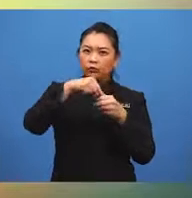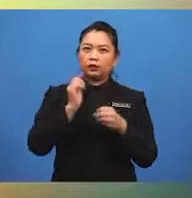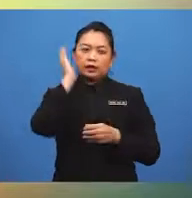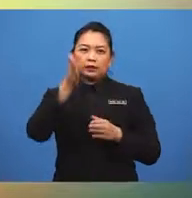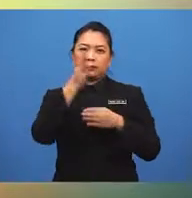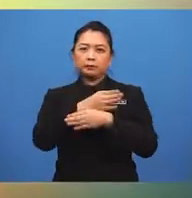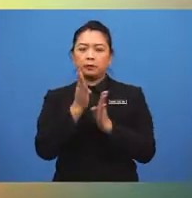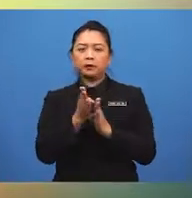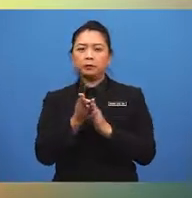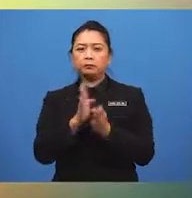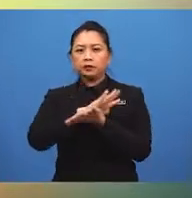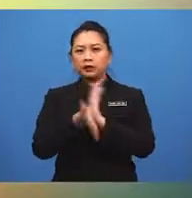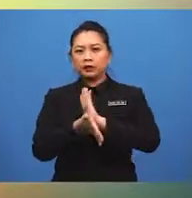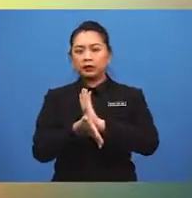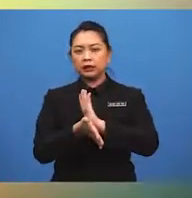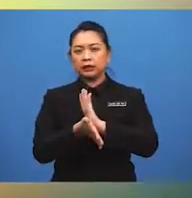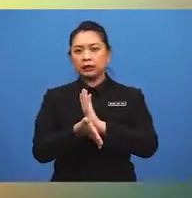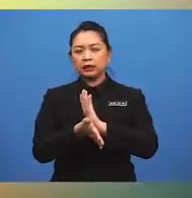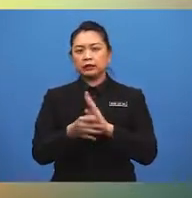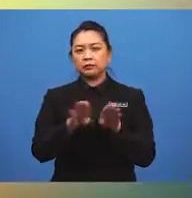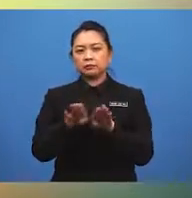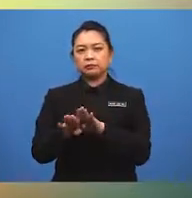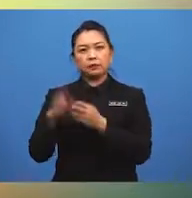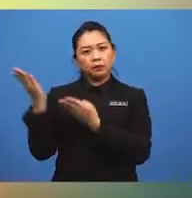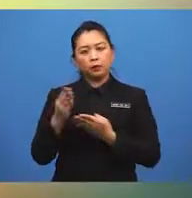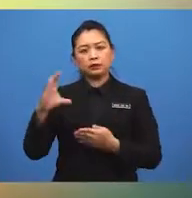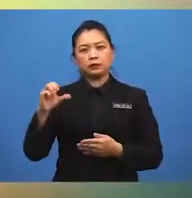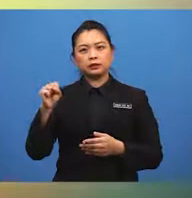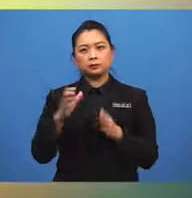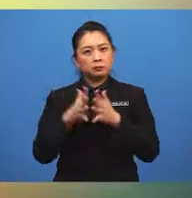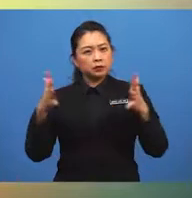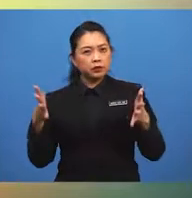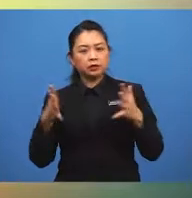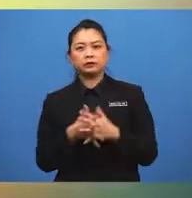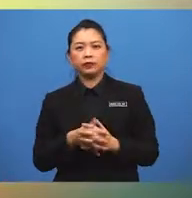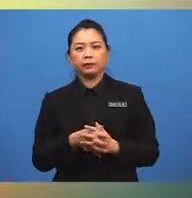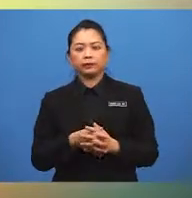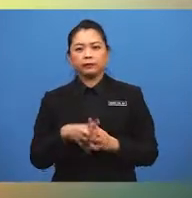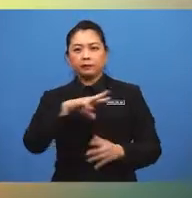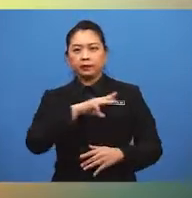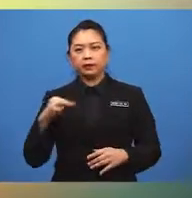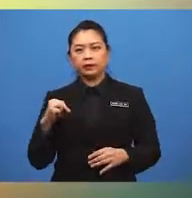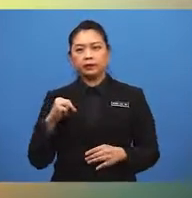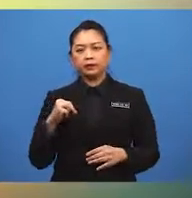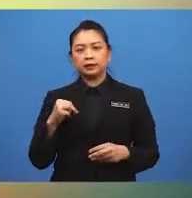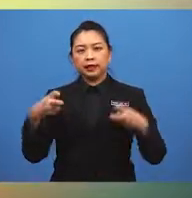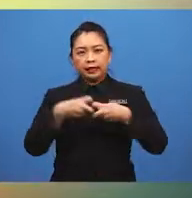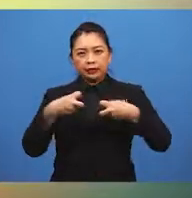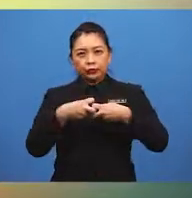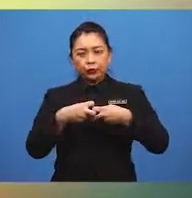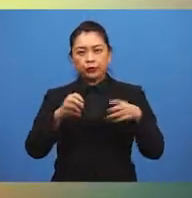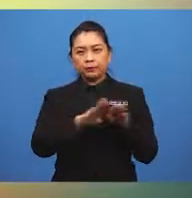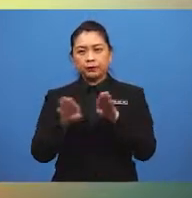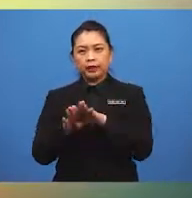terbentuk menjadikan ianya sebagai pembawa cas majoriti, manakala elektron